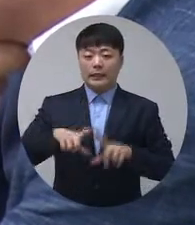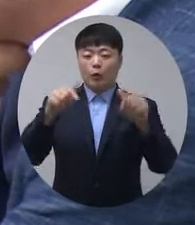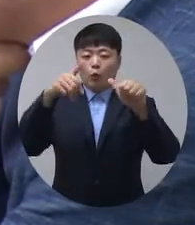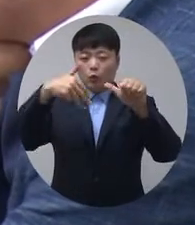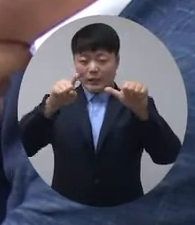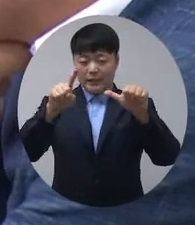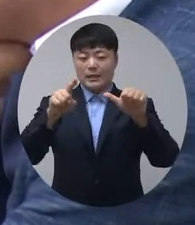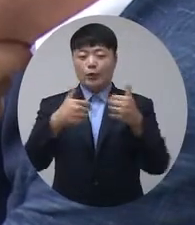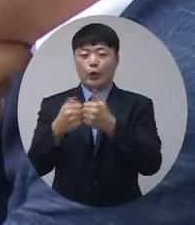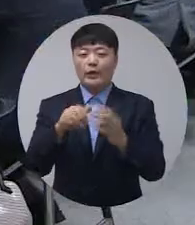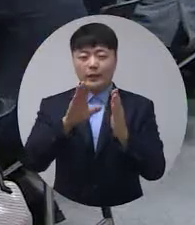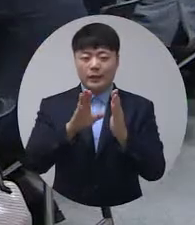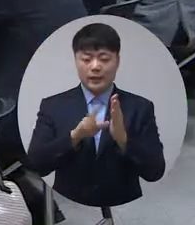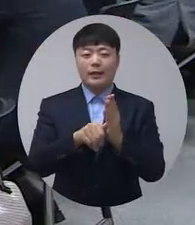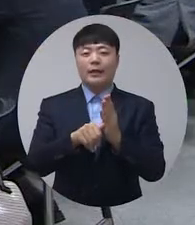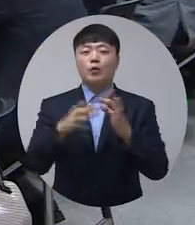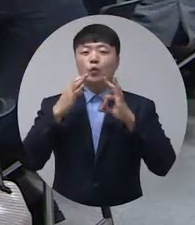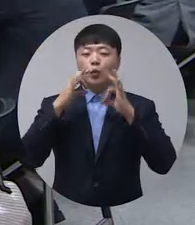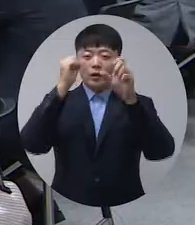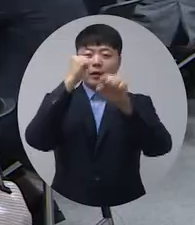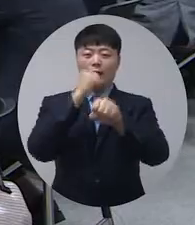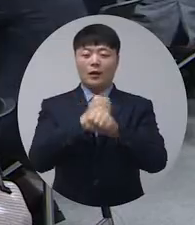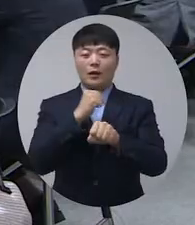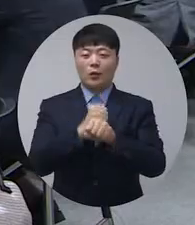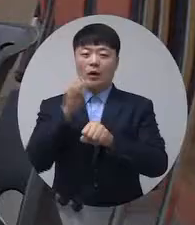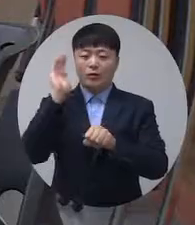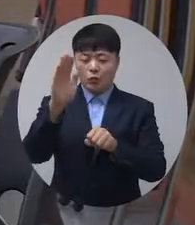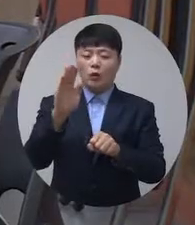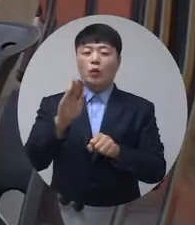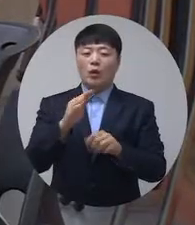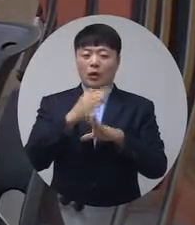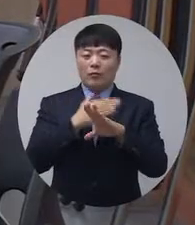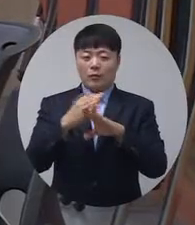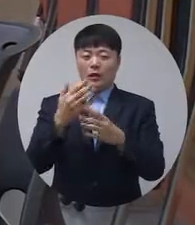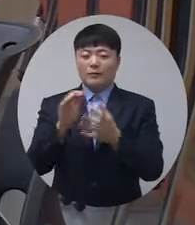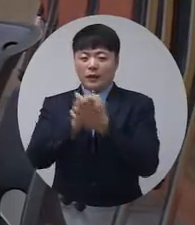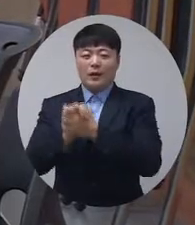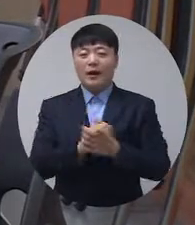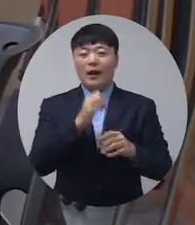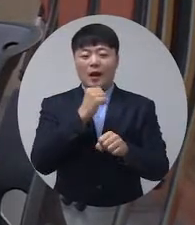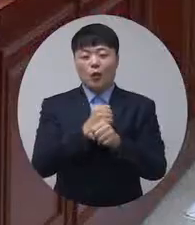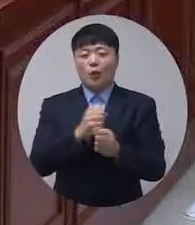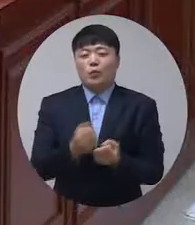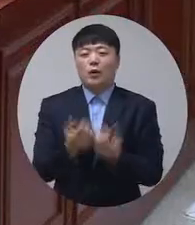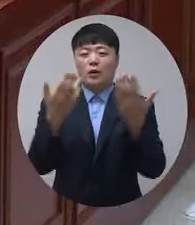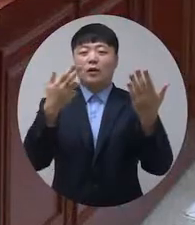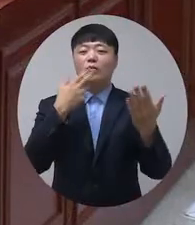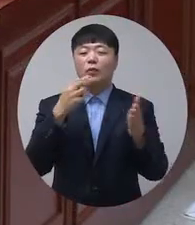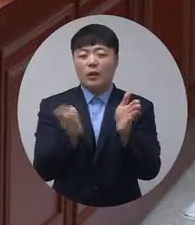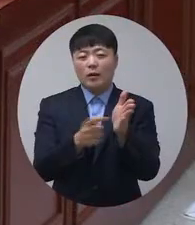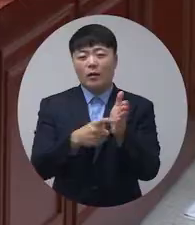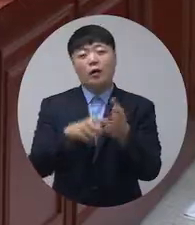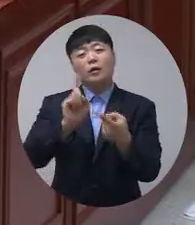정기 회의에서 는 그간의 노력과 더불어 남북관계의 진전을 통한 공동 번영과 비핵 평화 촉진 방안에 대해